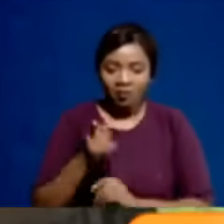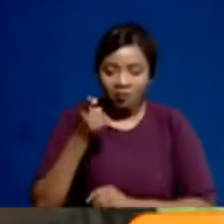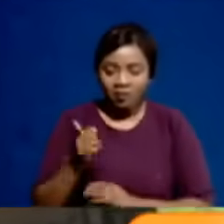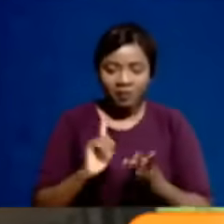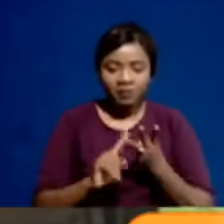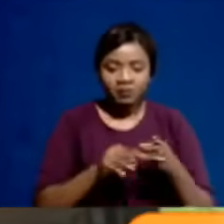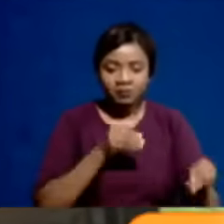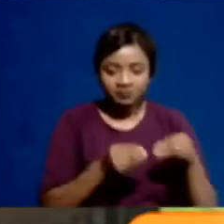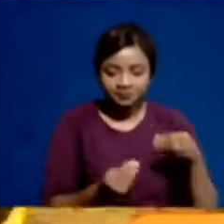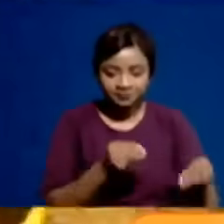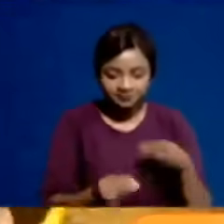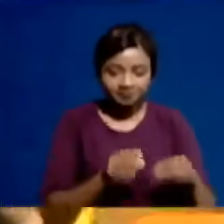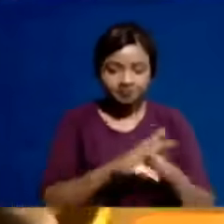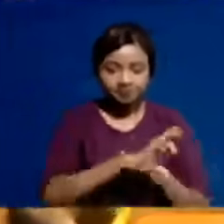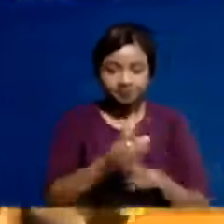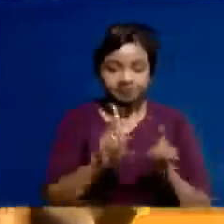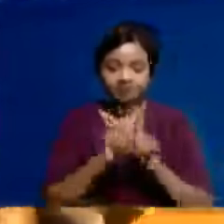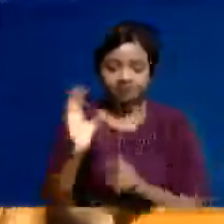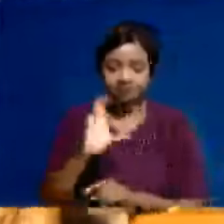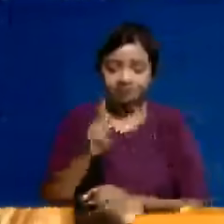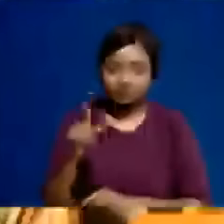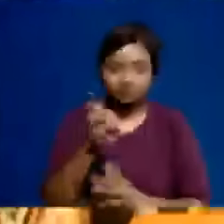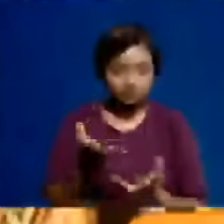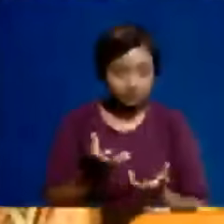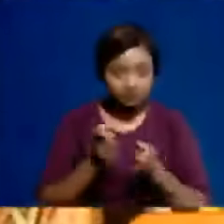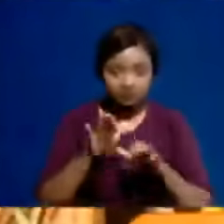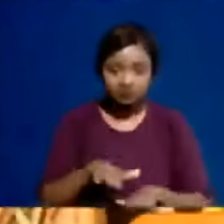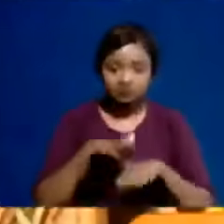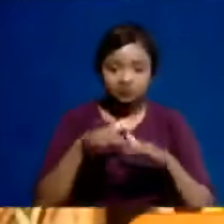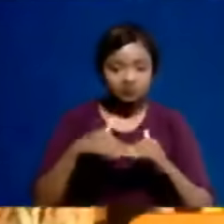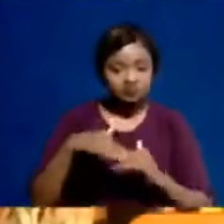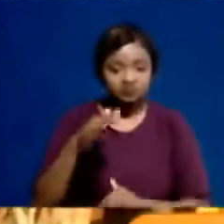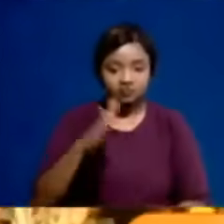ya Busia, huku abiria wakitakiwa kuwa waangalifu zaidi msimu huu